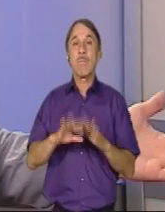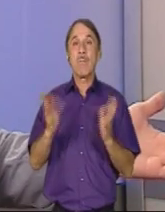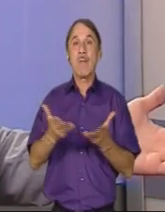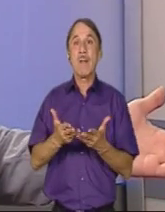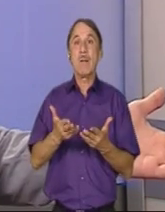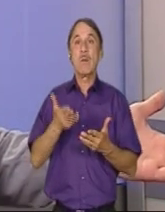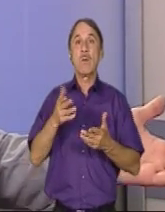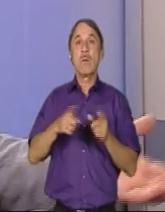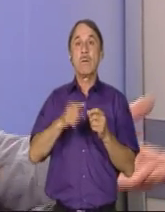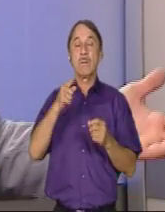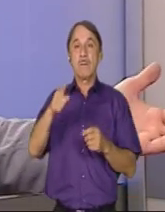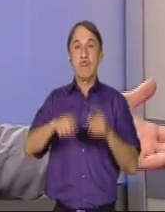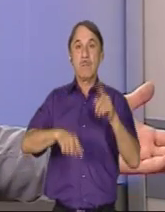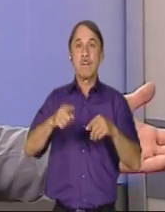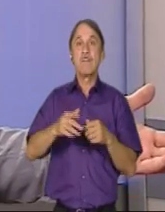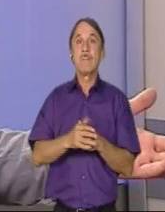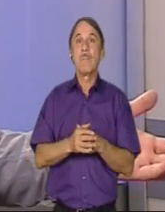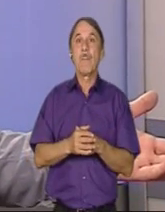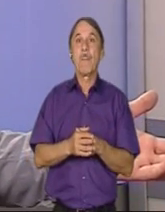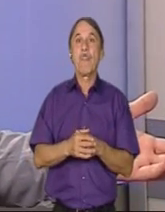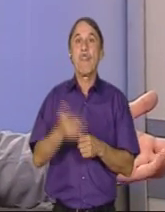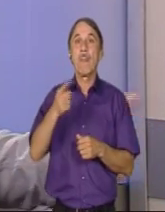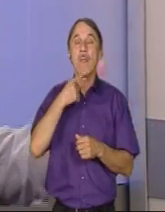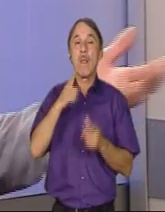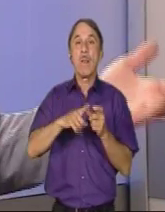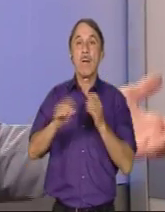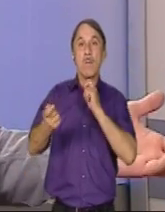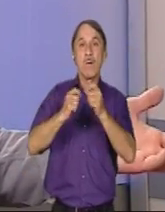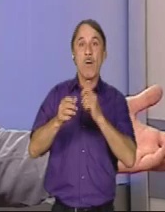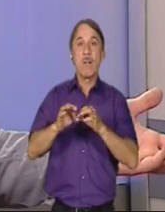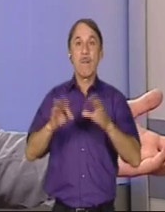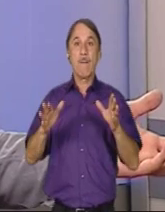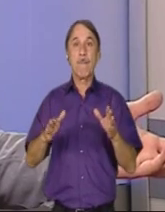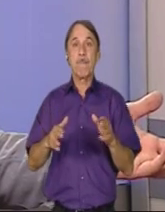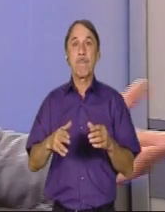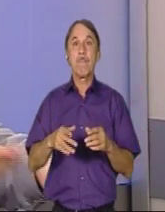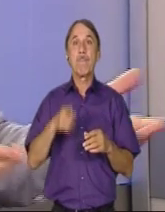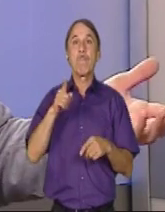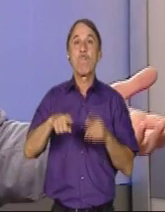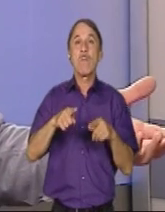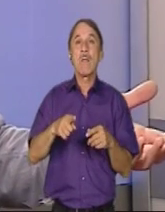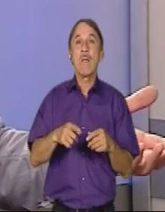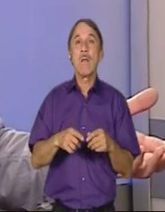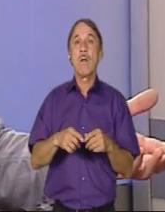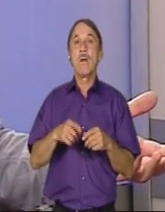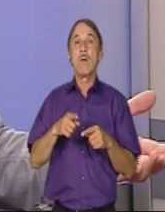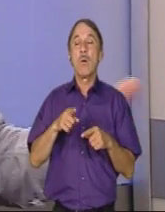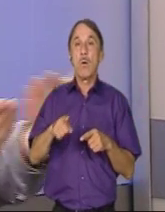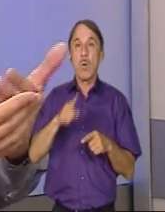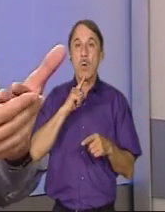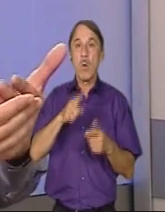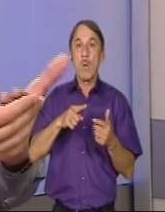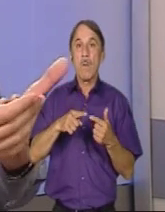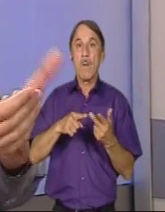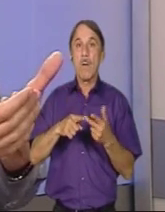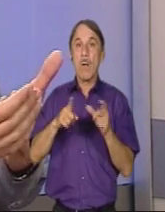Pa povucite se sa vlasti. Ne možete, vi ne umete da se suprotstavite MMF-u. Vi ne umete da pregovarate sa MMF-om. Znači, dajte šansu nekom drugom.